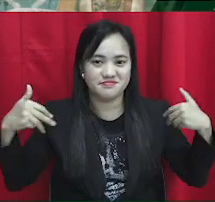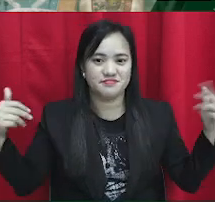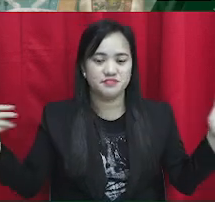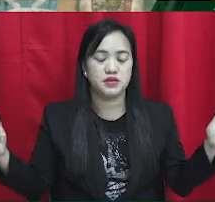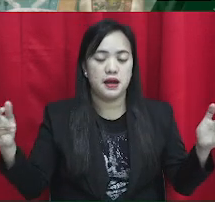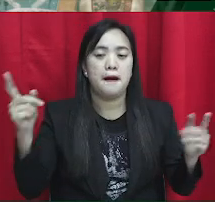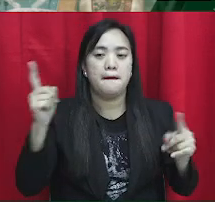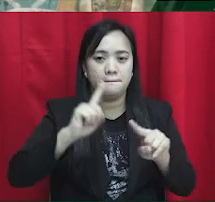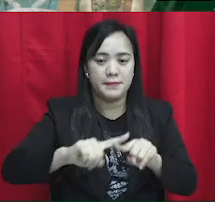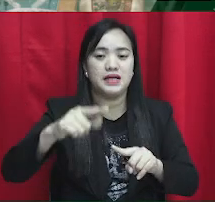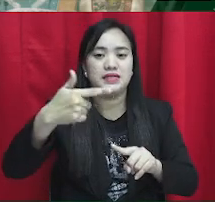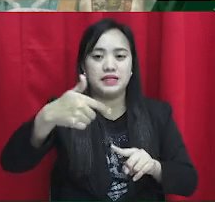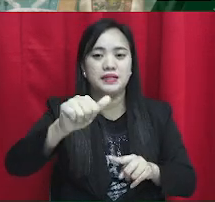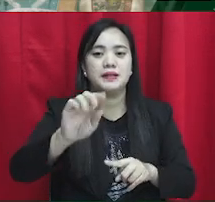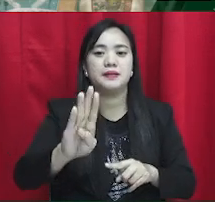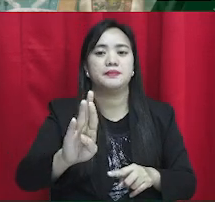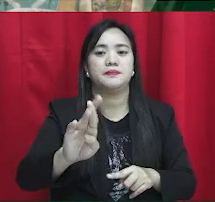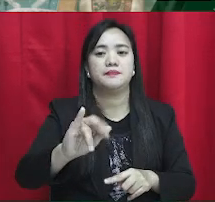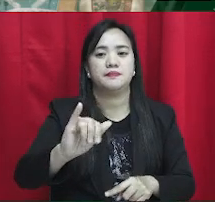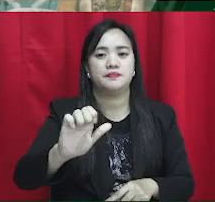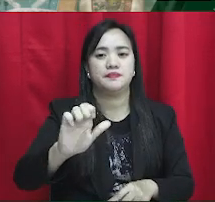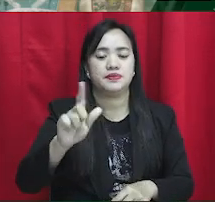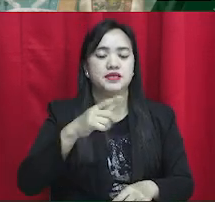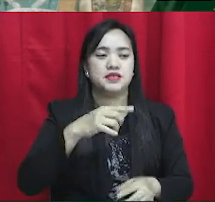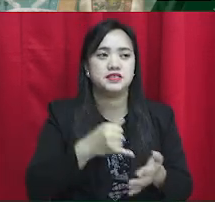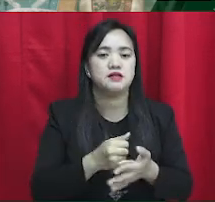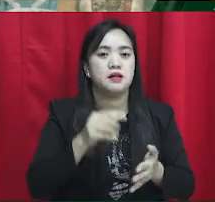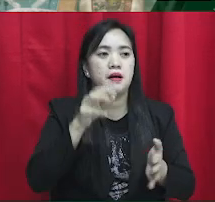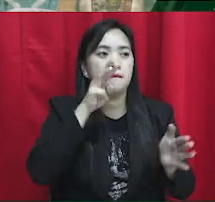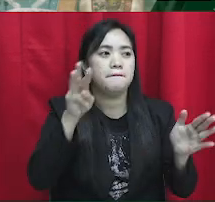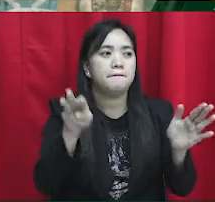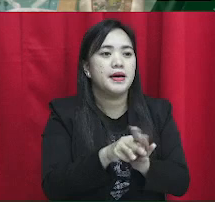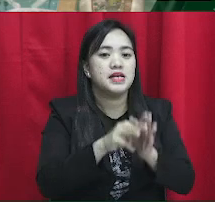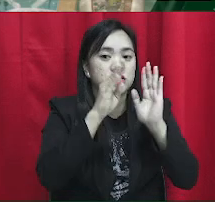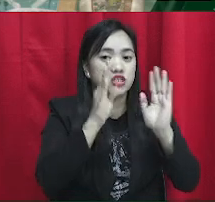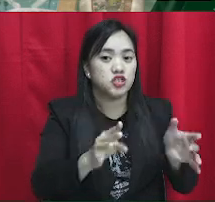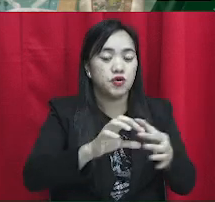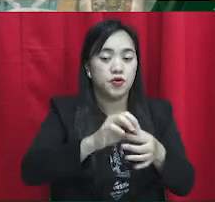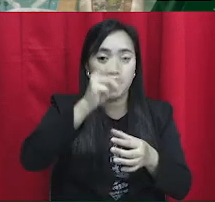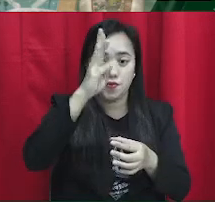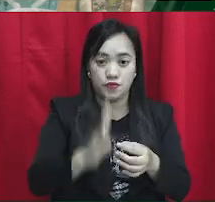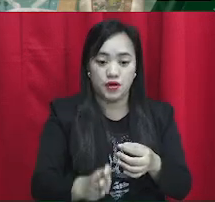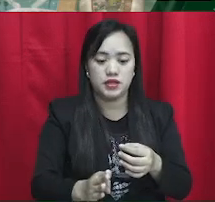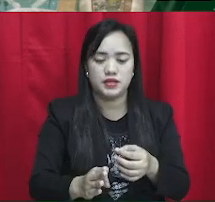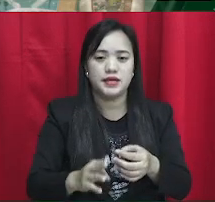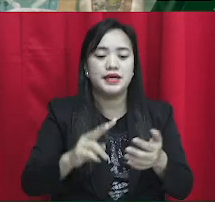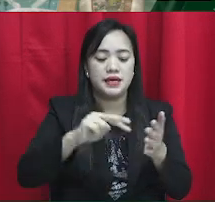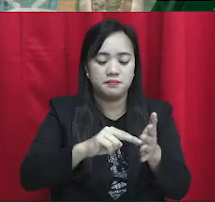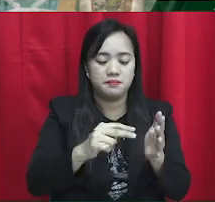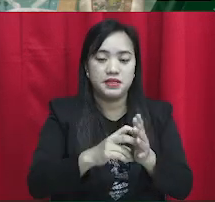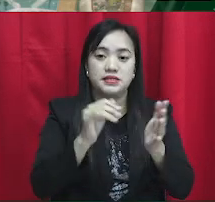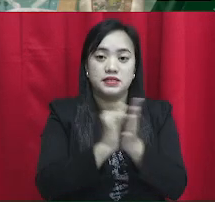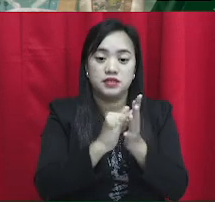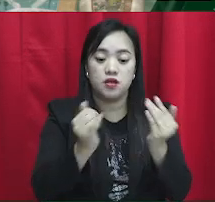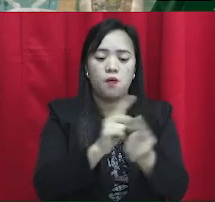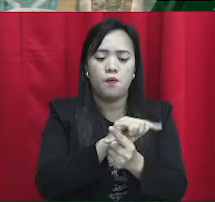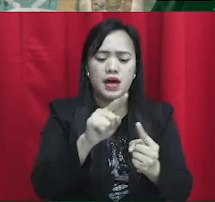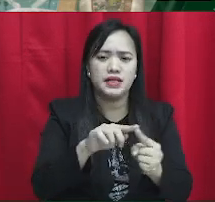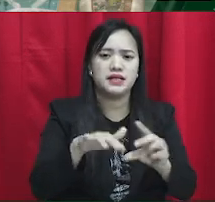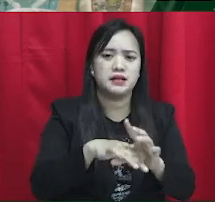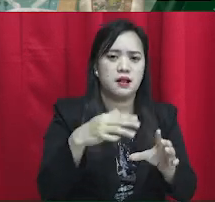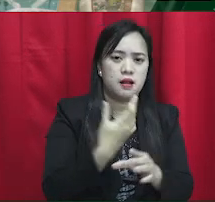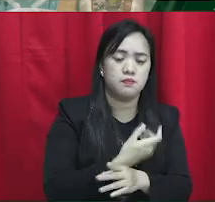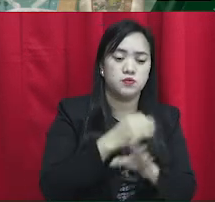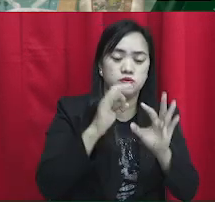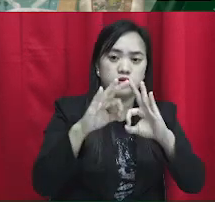inyo yan, mga kapatid, tandaan niyo po, ibig po sabihin, pagdating po sa inyong pamilya, lalong-lalo na ngayong Kapaskuhan, naway